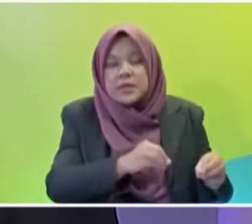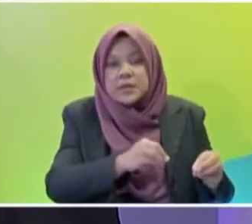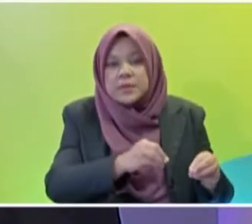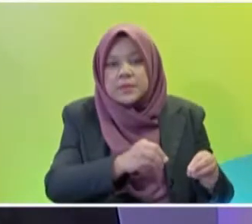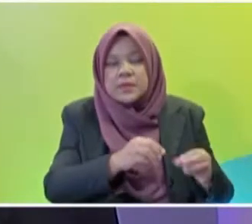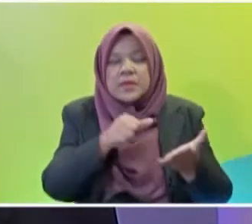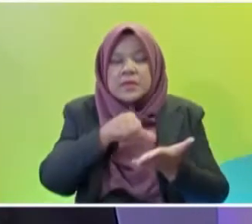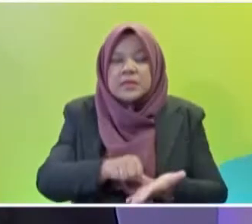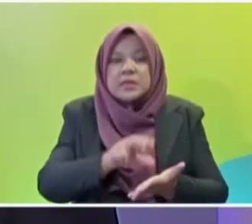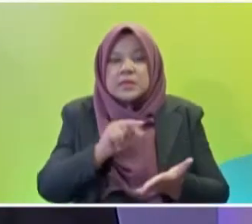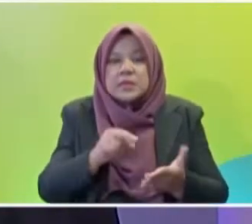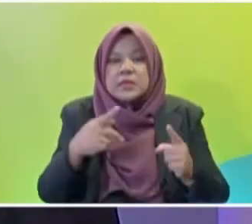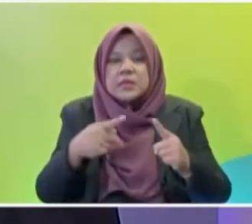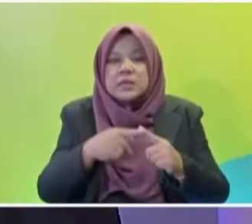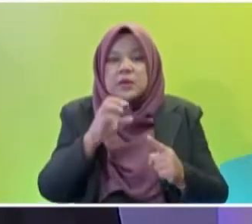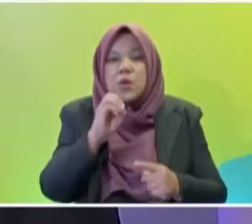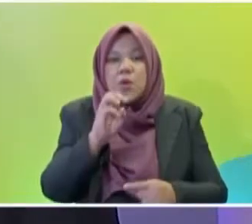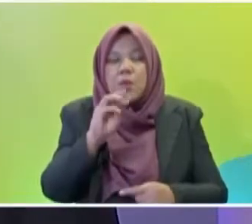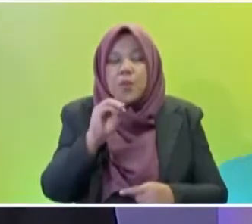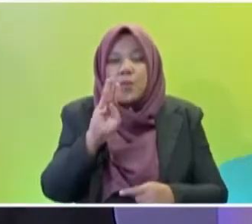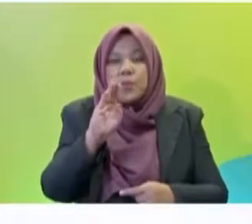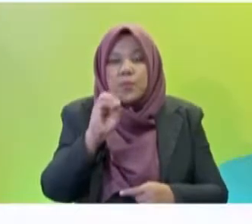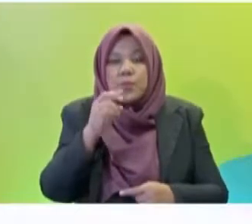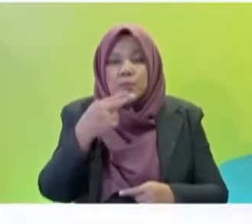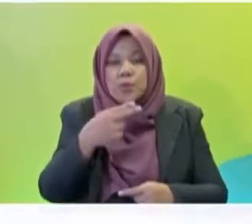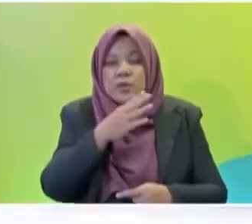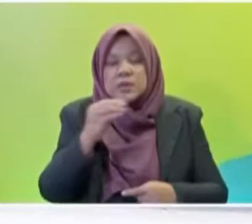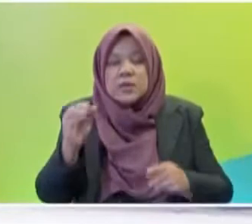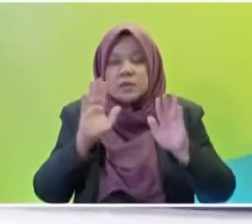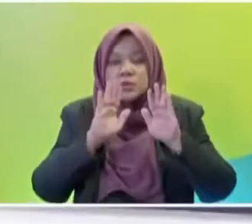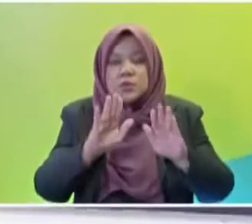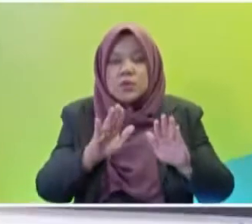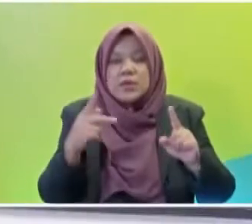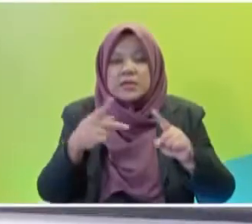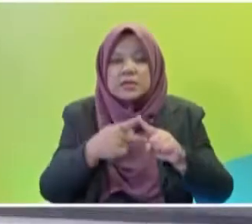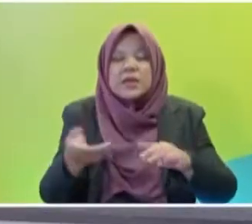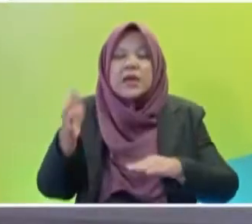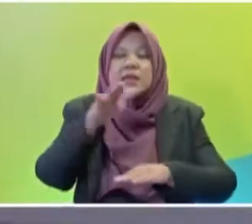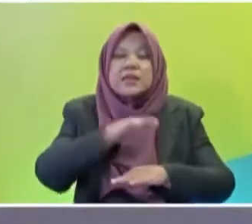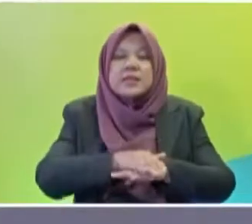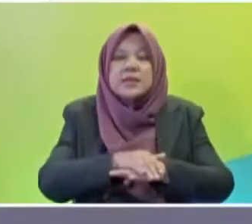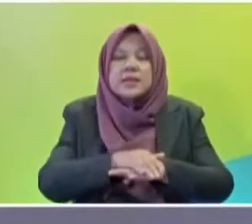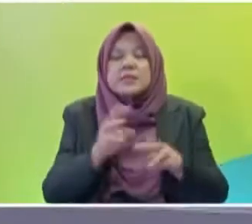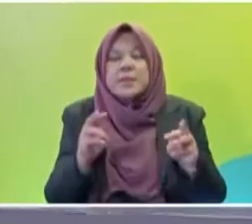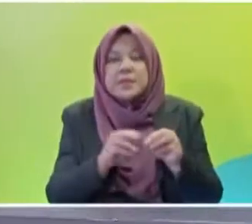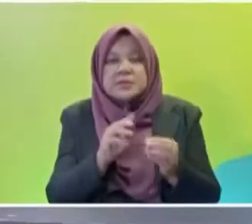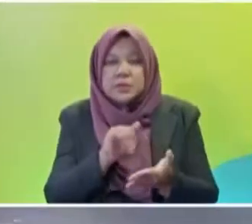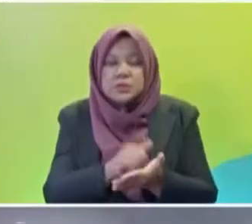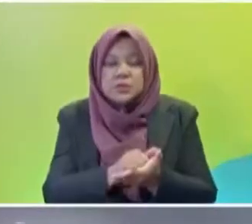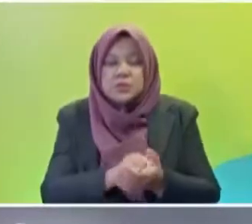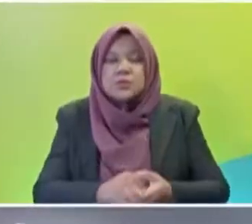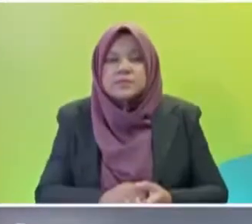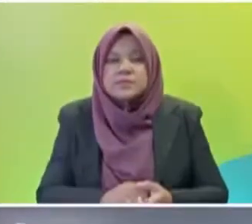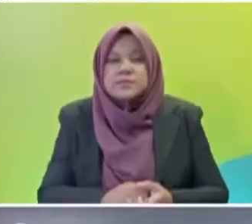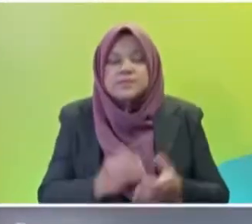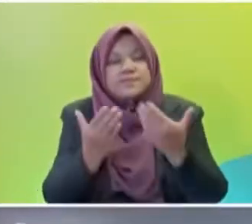memindahkan tekanan ke umbuh besar berbeban lalu menolaknya ke atas. Macam tu. Simple